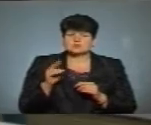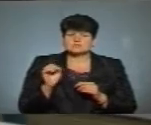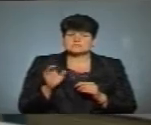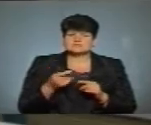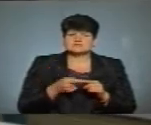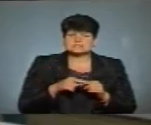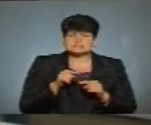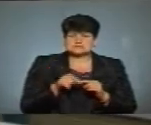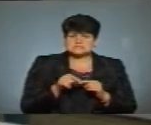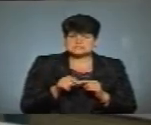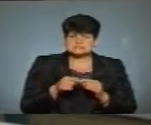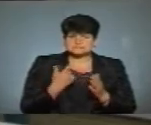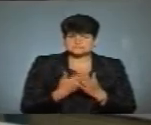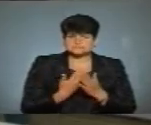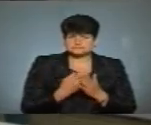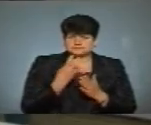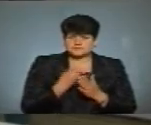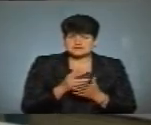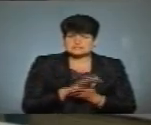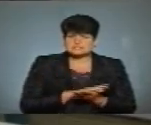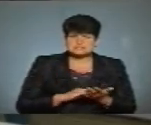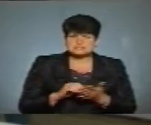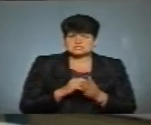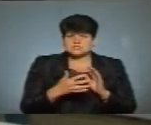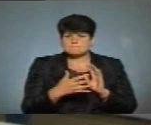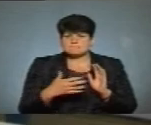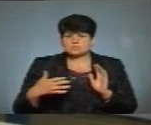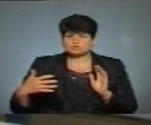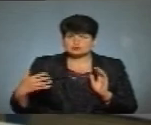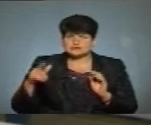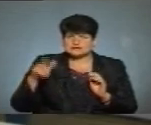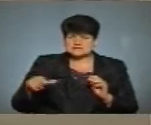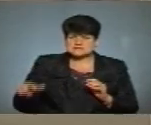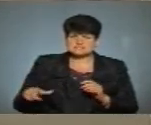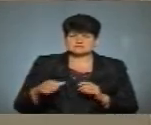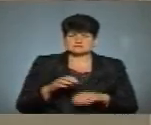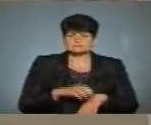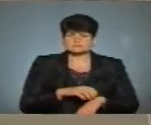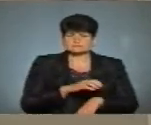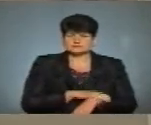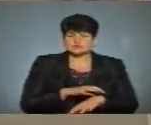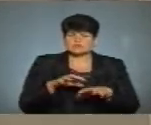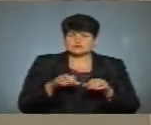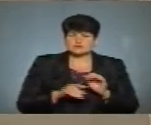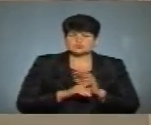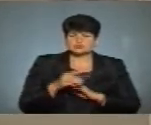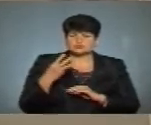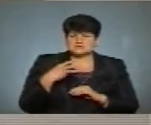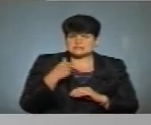ця експозиція символізує знищення бандуристів радянською владою на початку 30-х